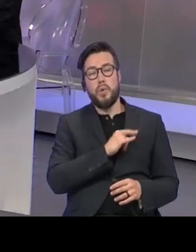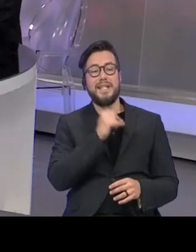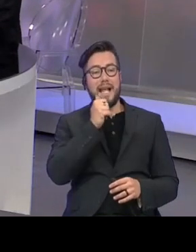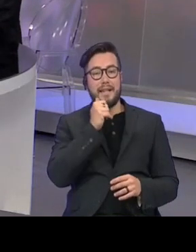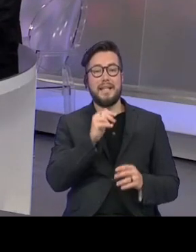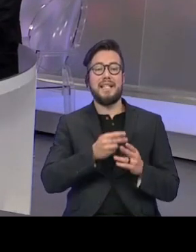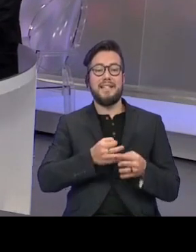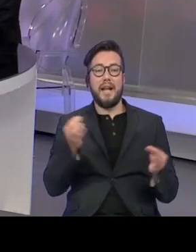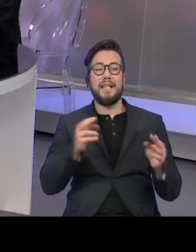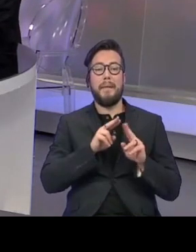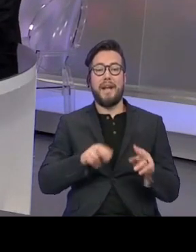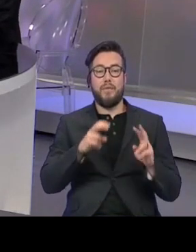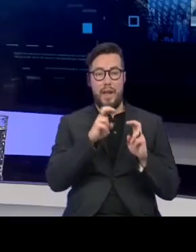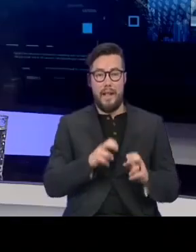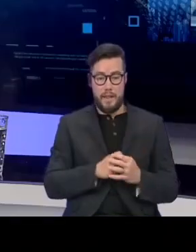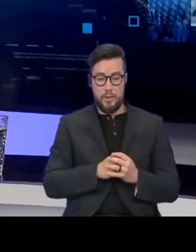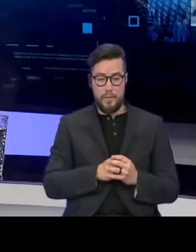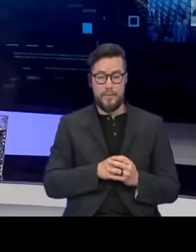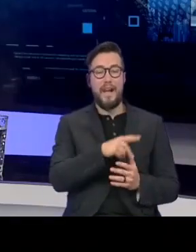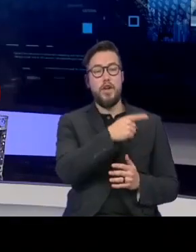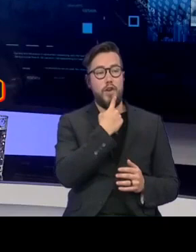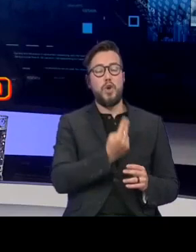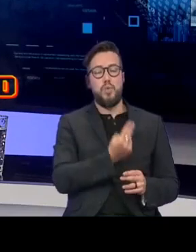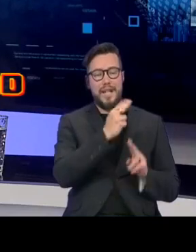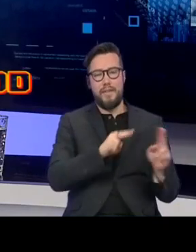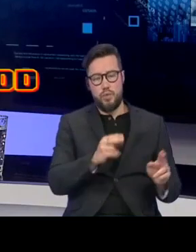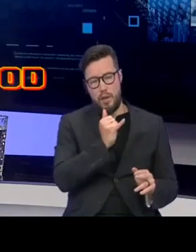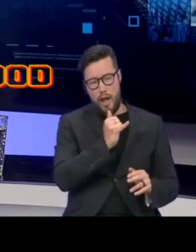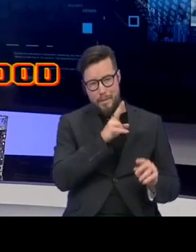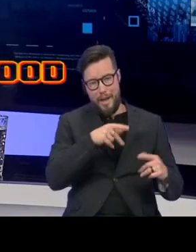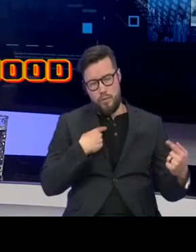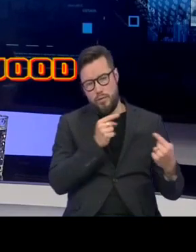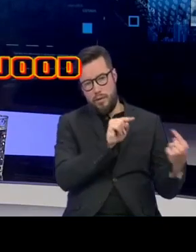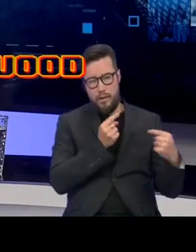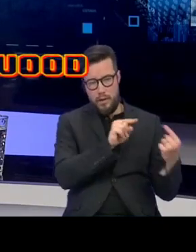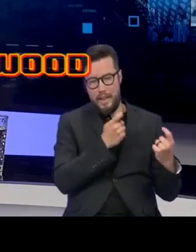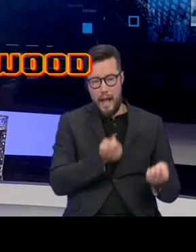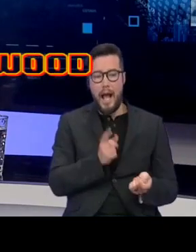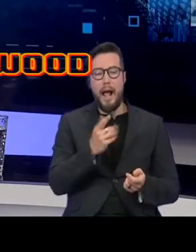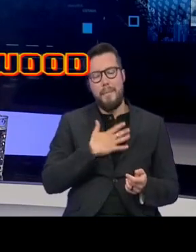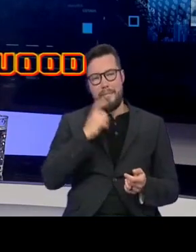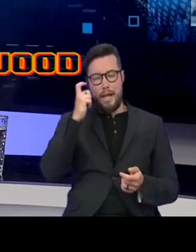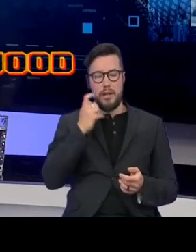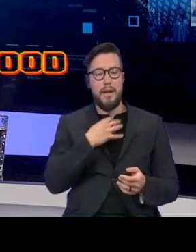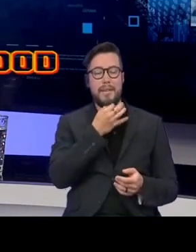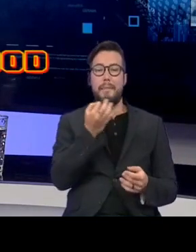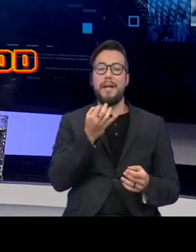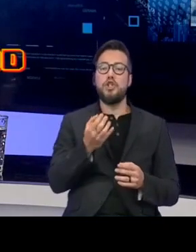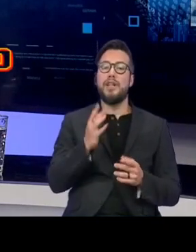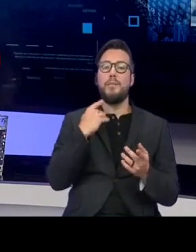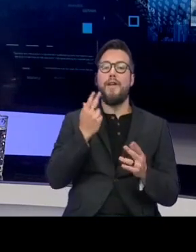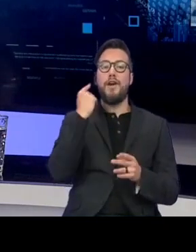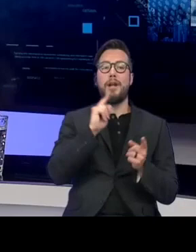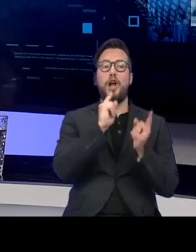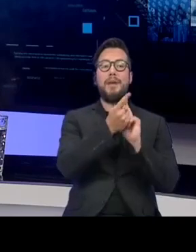že zverejní právnu analýzu. A keď hovoríte, že len ústavný súd, lebo to máte pravdu, že my sa tu môžeme naťahovať. Ja mám na to svoj názor. Prečo ste sa neobrátili na ústavný